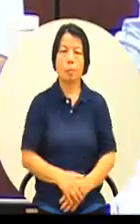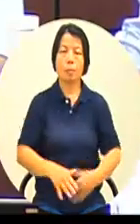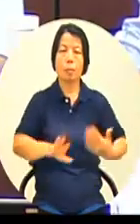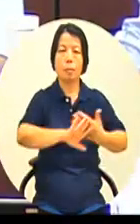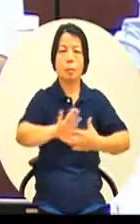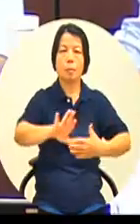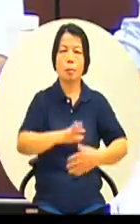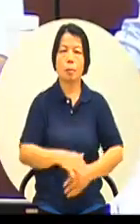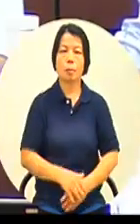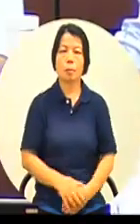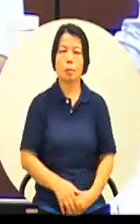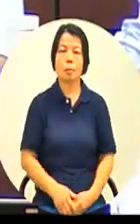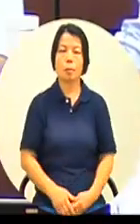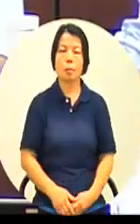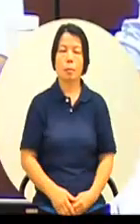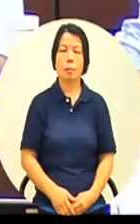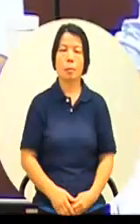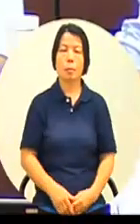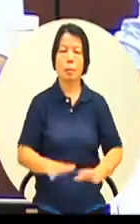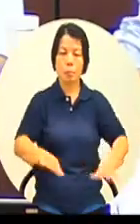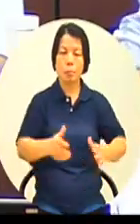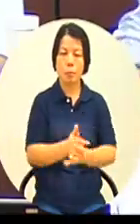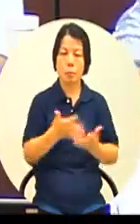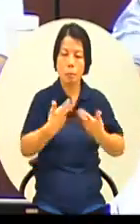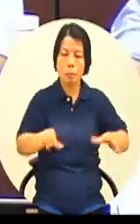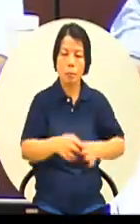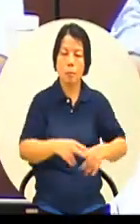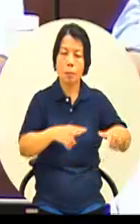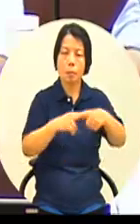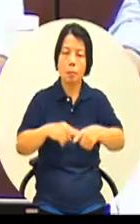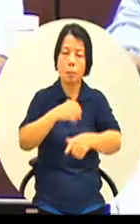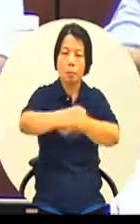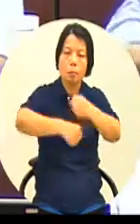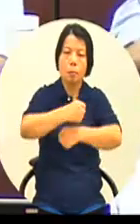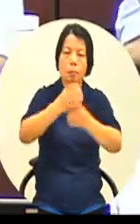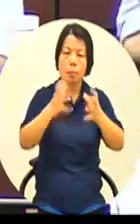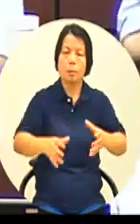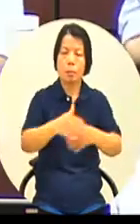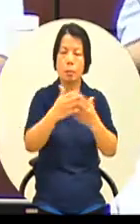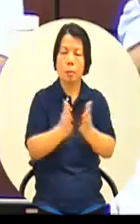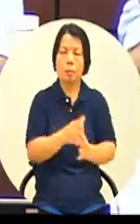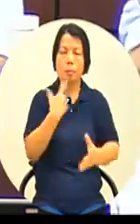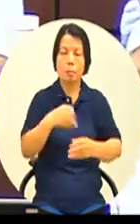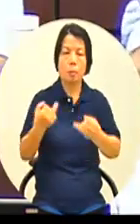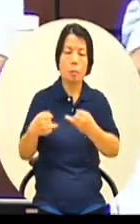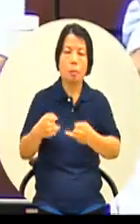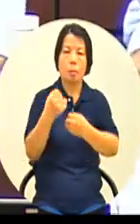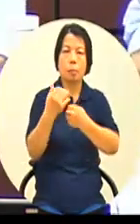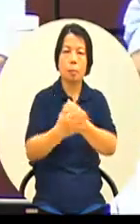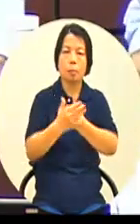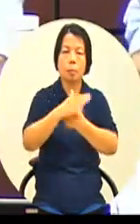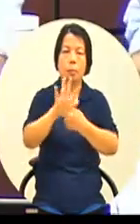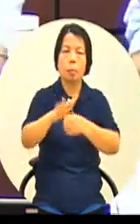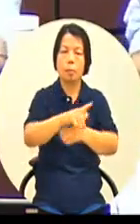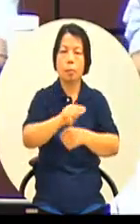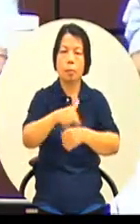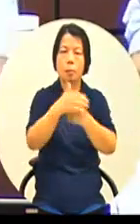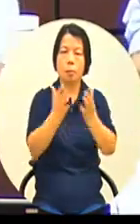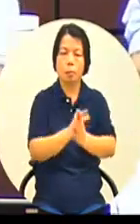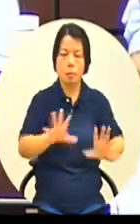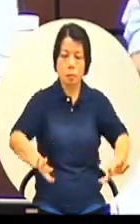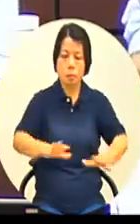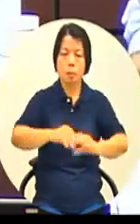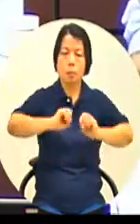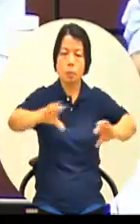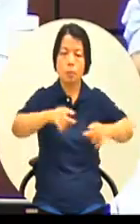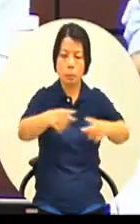呢，哈，我想刚刚议员有提到说，哎，各种行销跟活动都要有一些效益的思考，的确没有错。议员可以看我的报告里面，